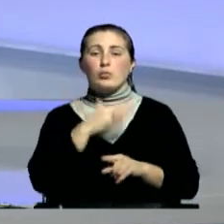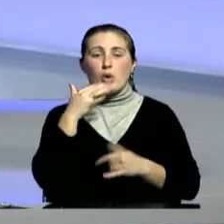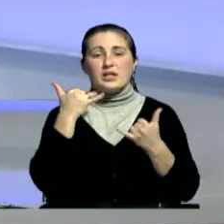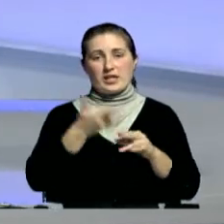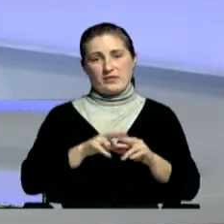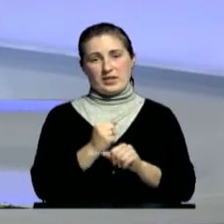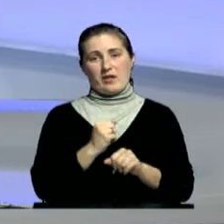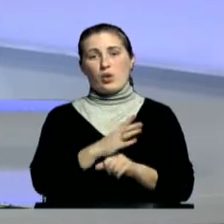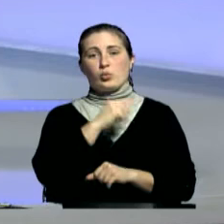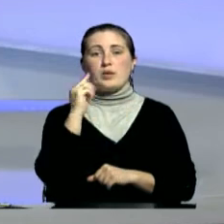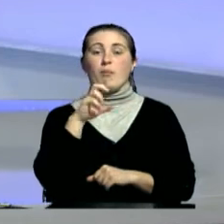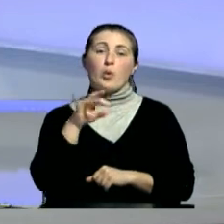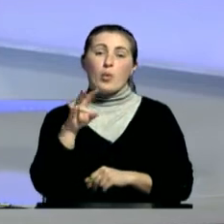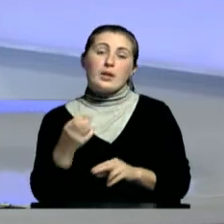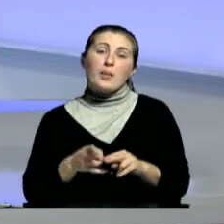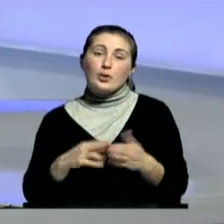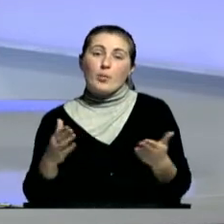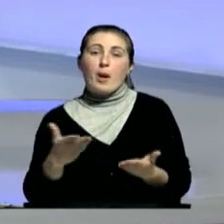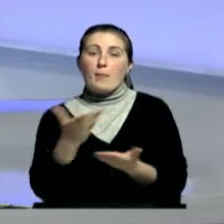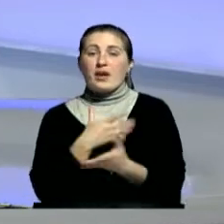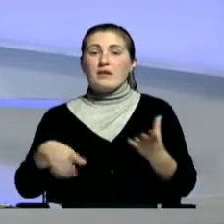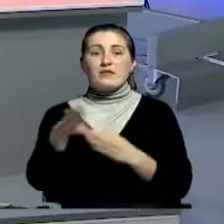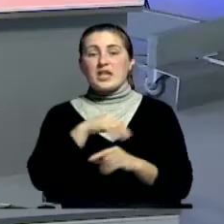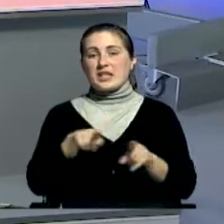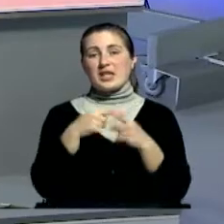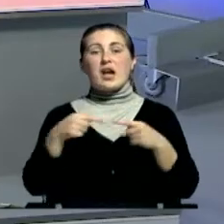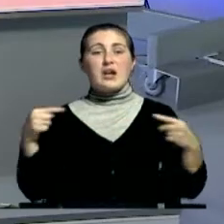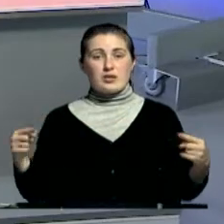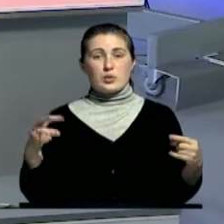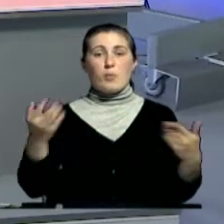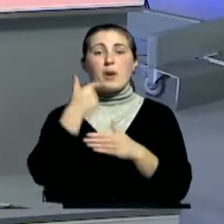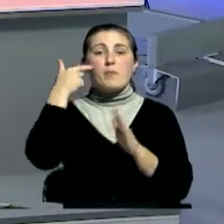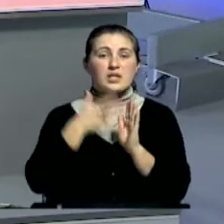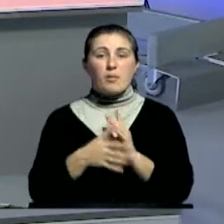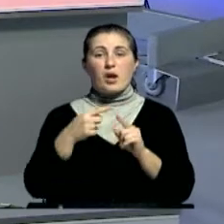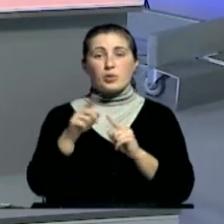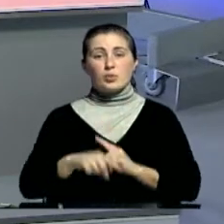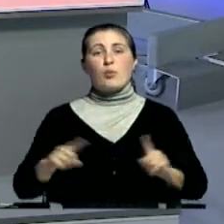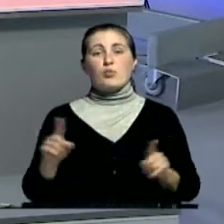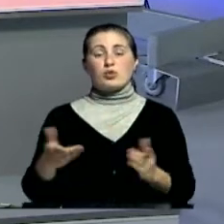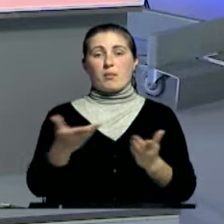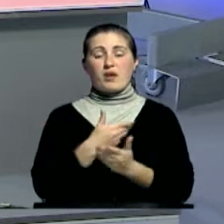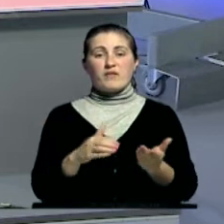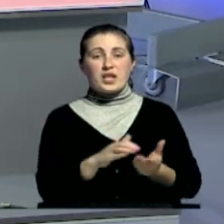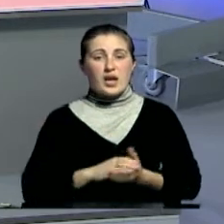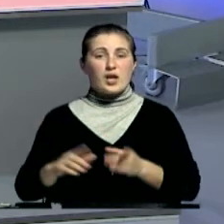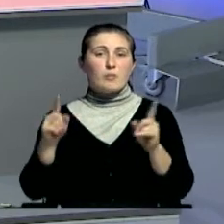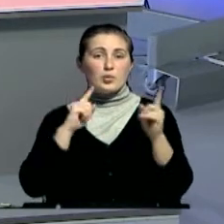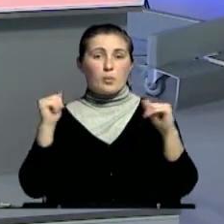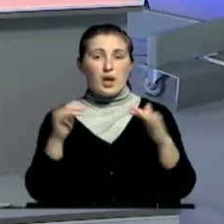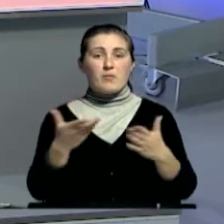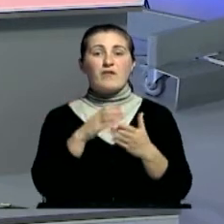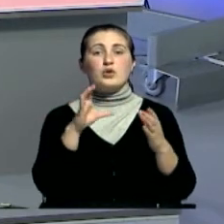сделал в русском блоке. Поэтому мы все такие разные, но мы понимаем о том, что мы в Федеральном собрании, мы в